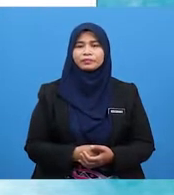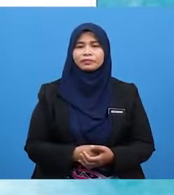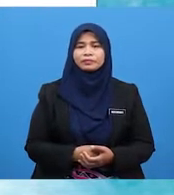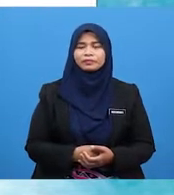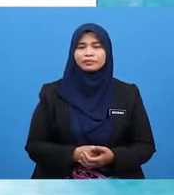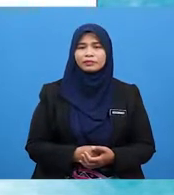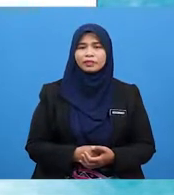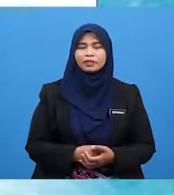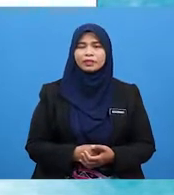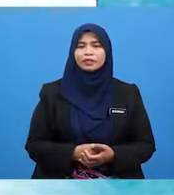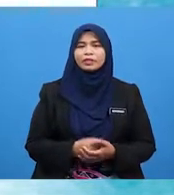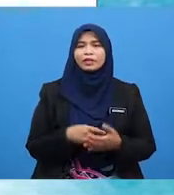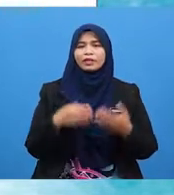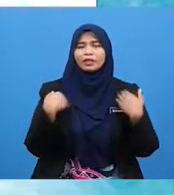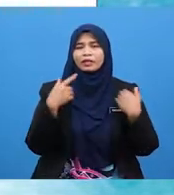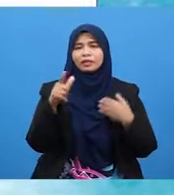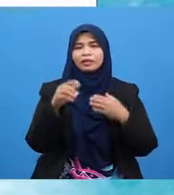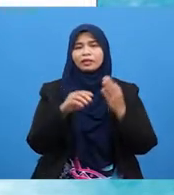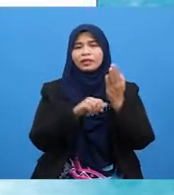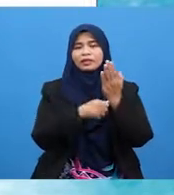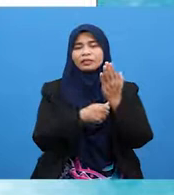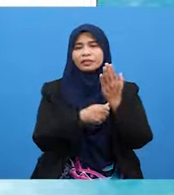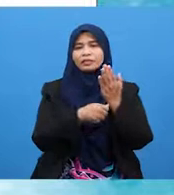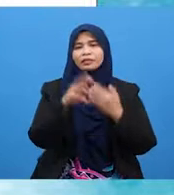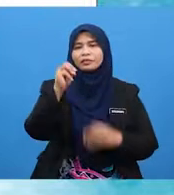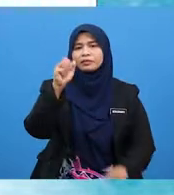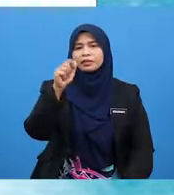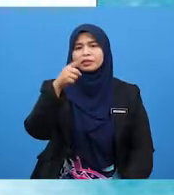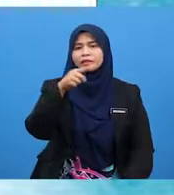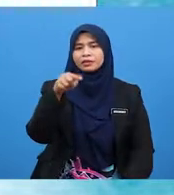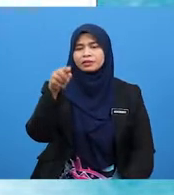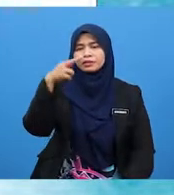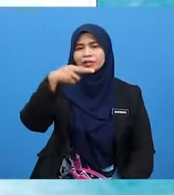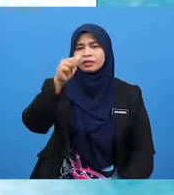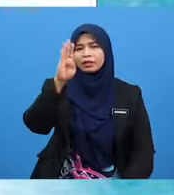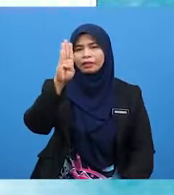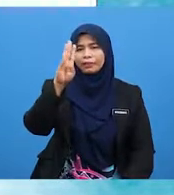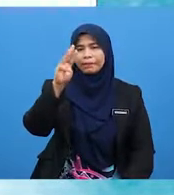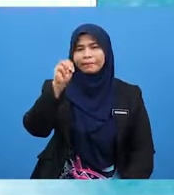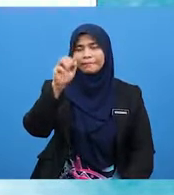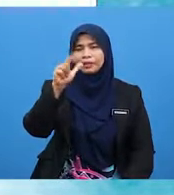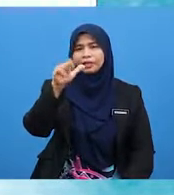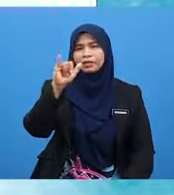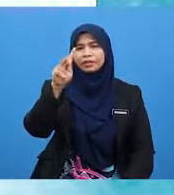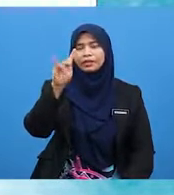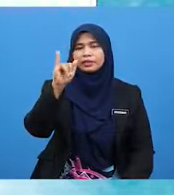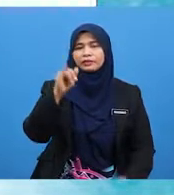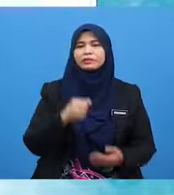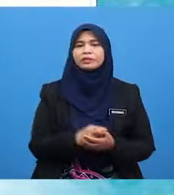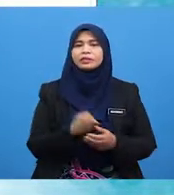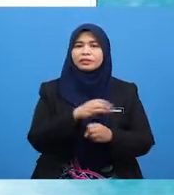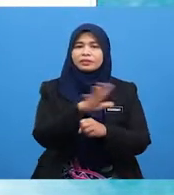Imam Malik bin Anas adalah pengasas kepada mazhab Maliki. Mazhab ini tersebar di